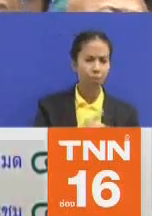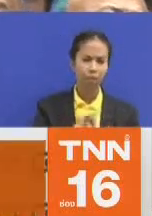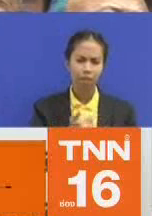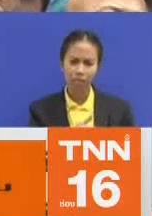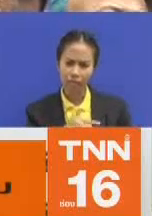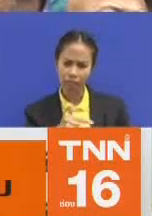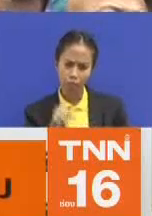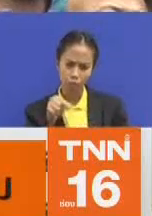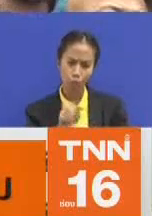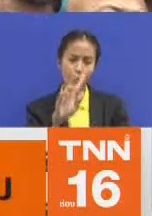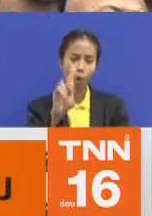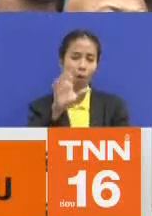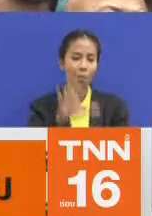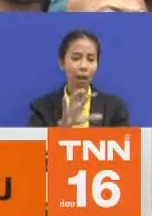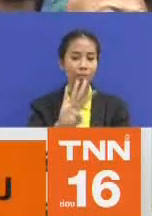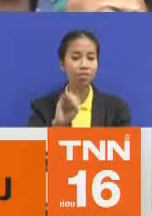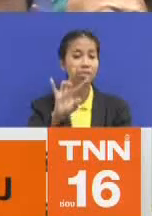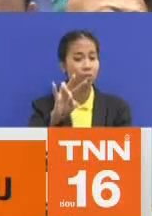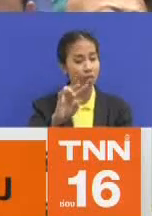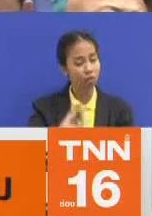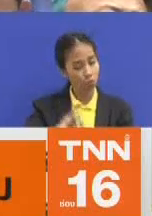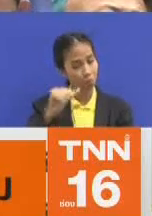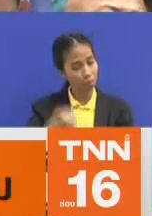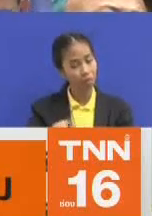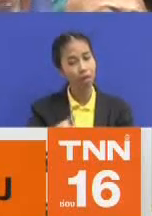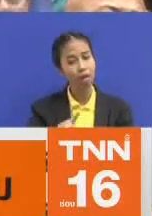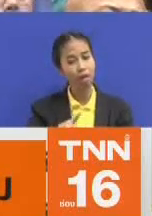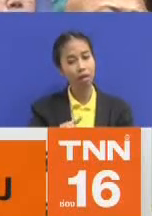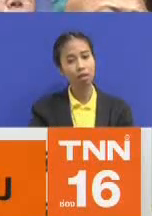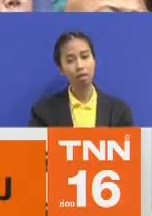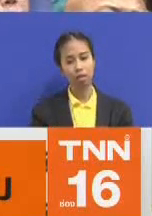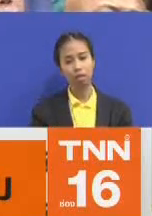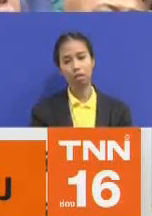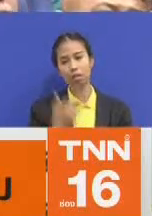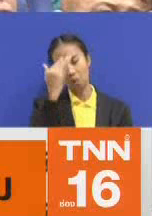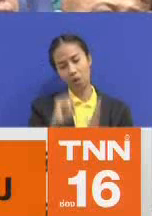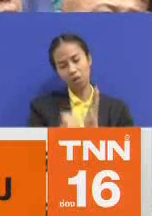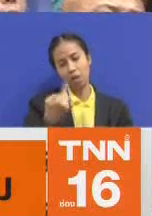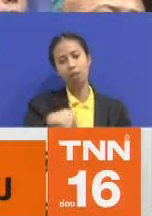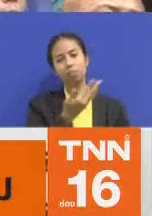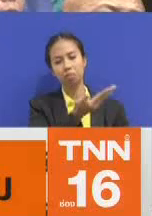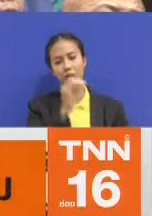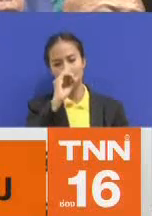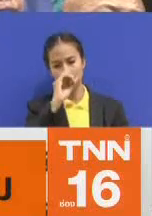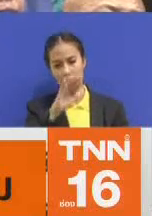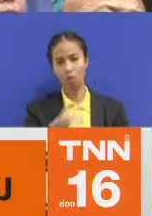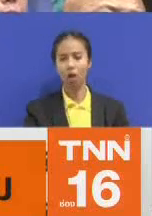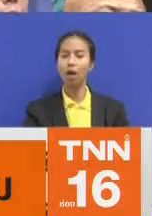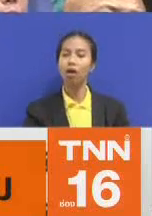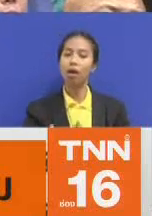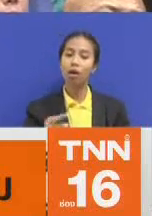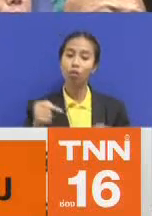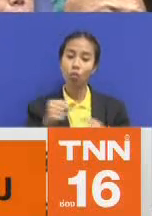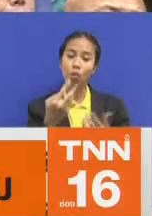ข้อที่47หรือไม่เพราะมีเพื่อนสมาชิกทักท้วงไว้ว่าท่านประธานยังไม่เข้าสู่ระเบียบวาระการประชุมเลยแต่ท่านบอกมันมาไกลแล้วก็ให้ไป